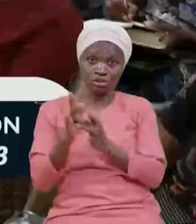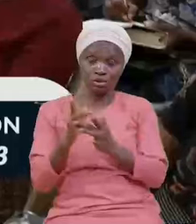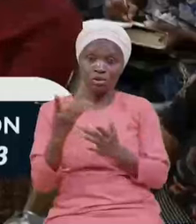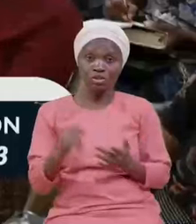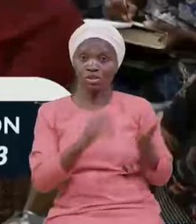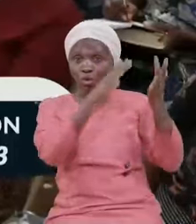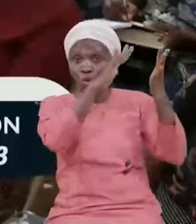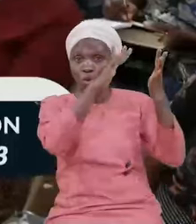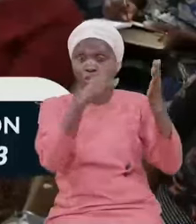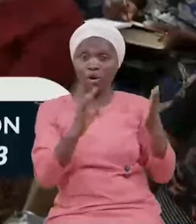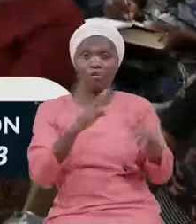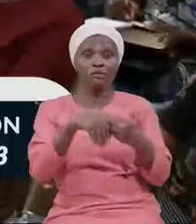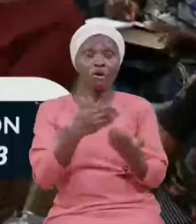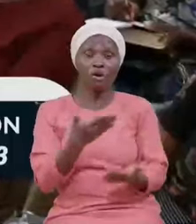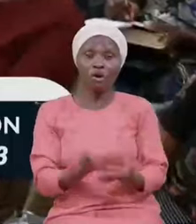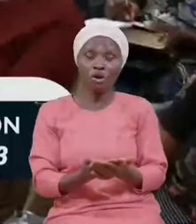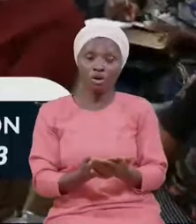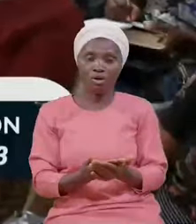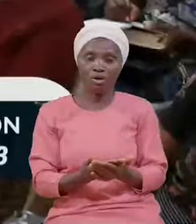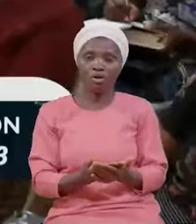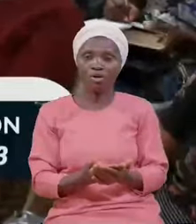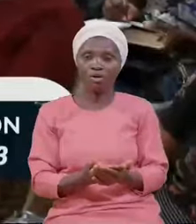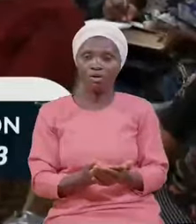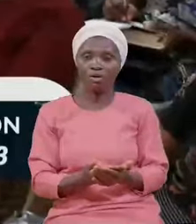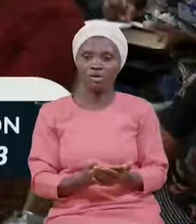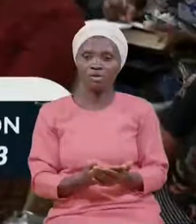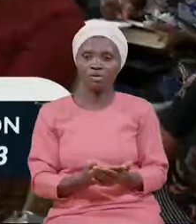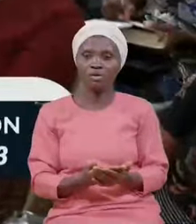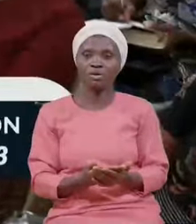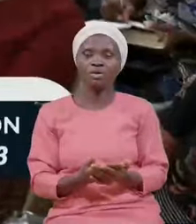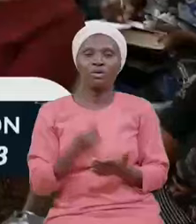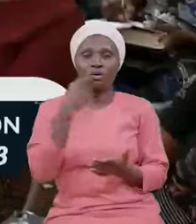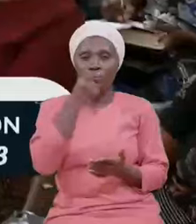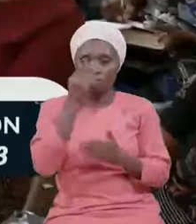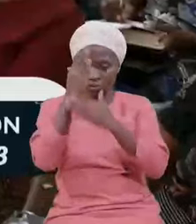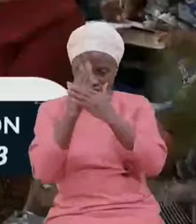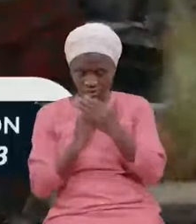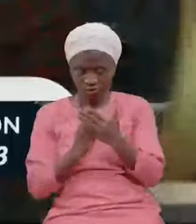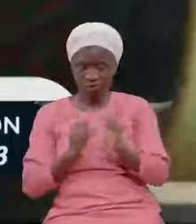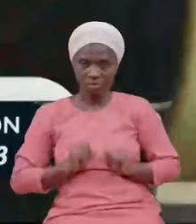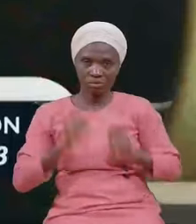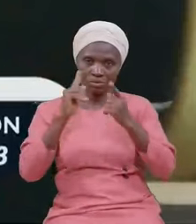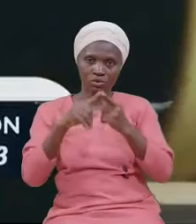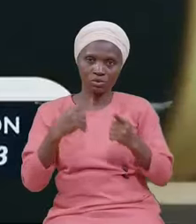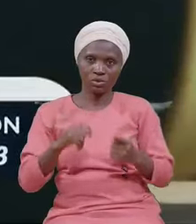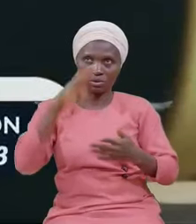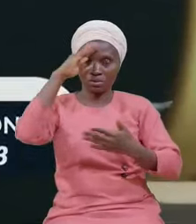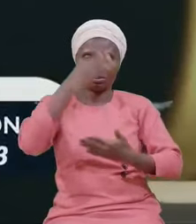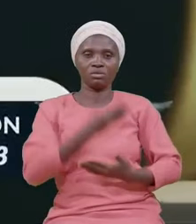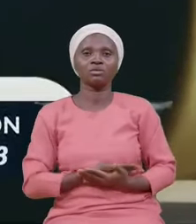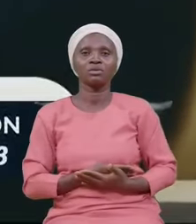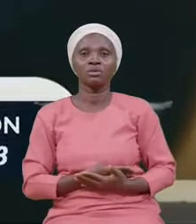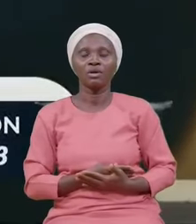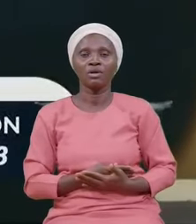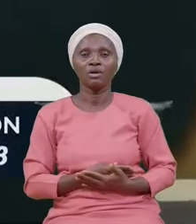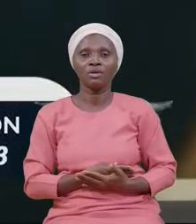l'espérance de tous par soumission au Fils. En Colossiens 1, verset